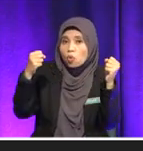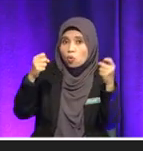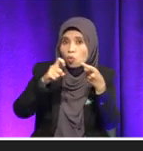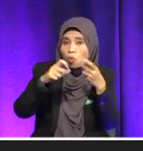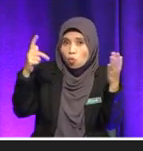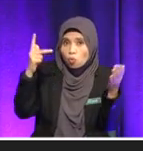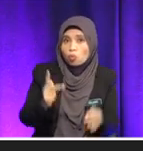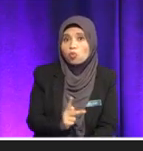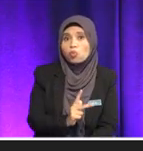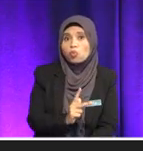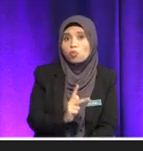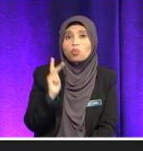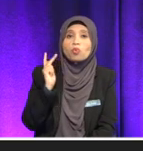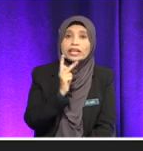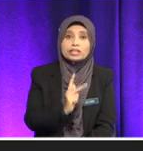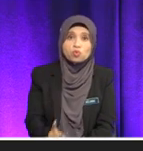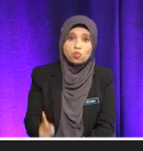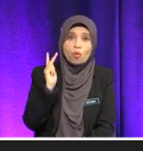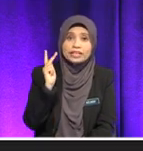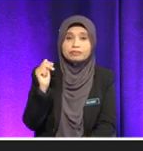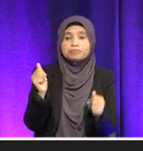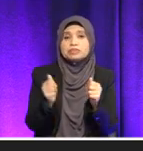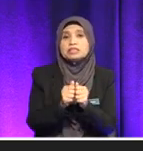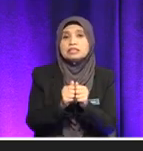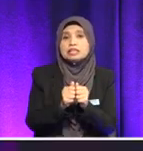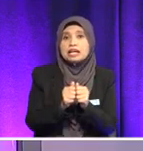mempunyai autonomi tertentu